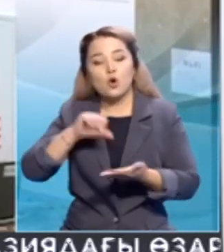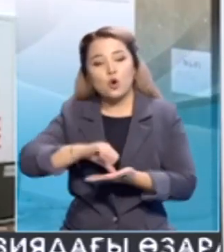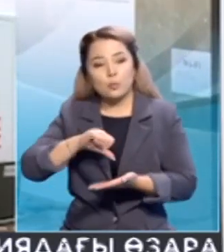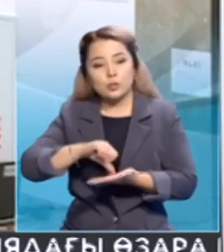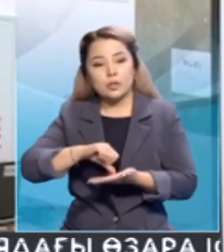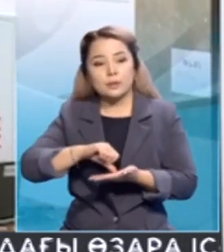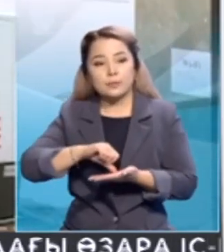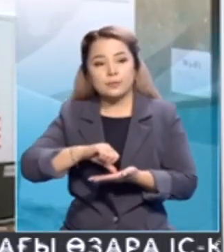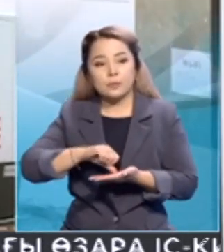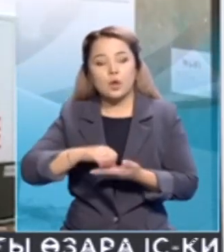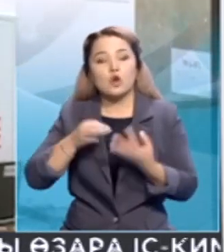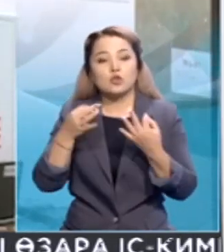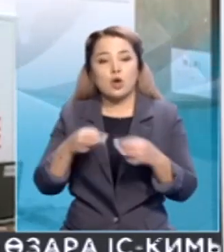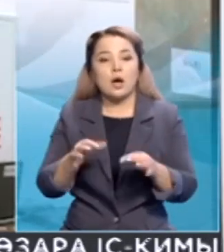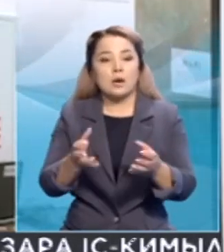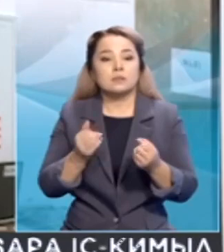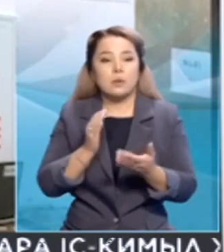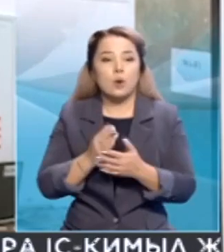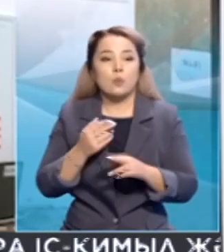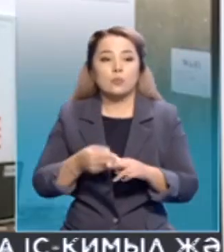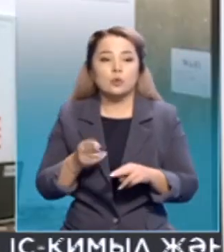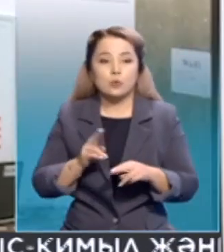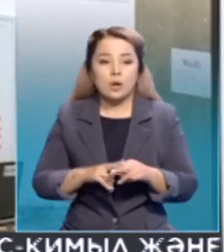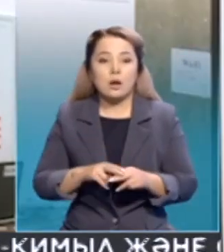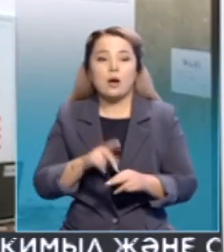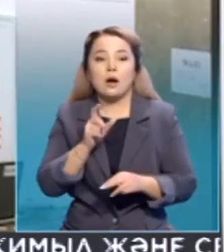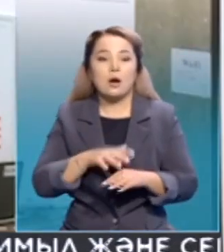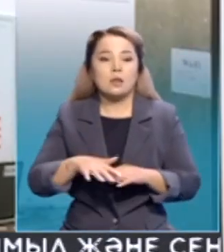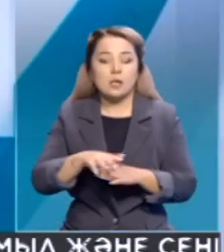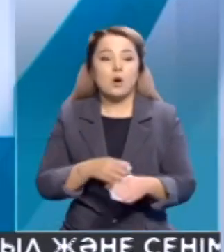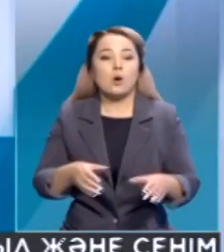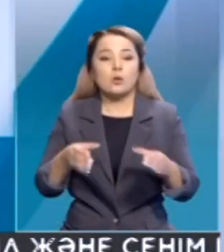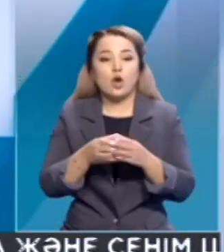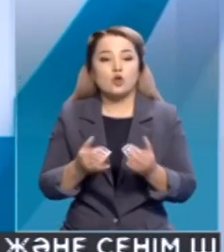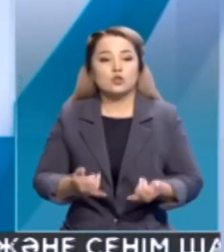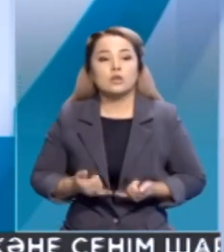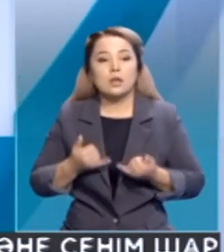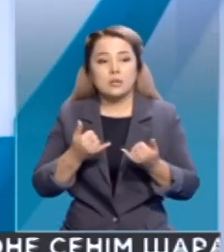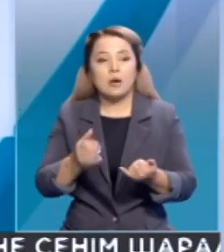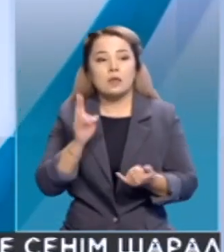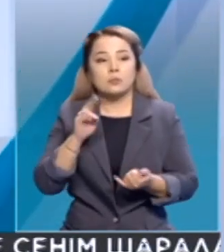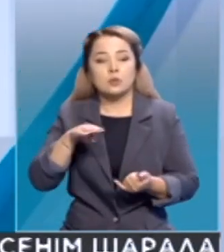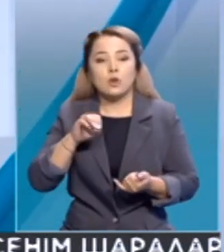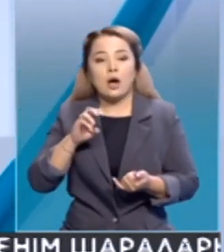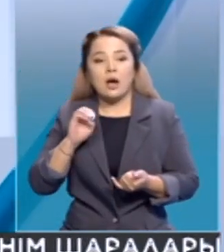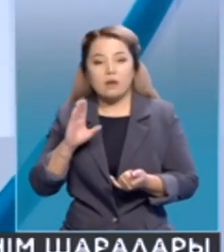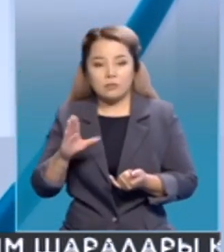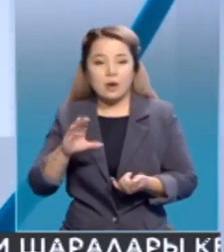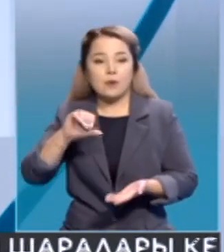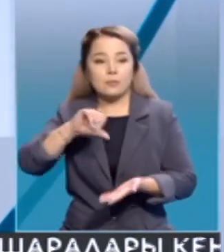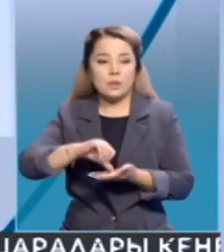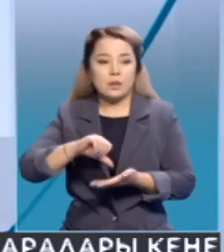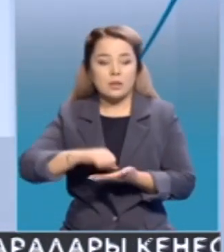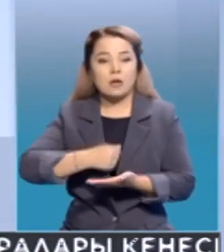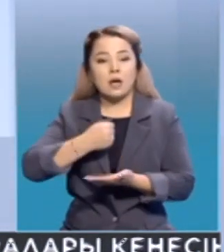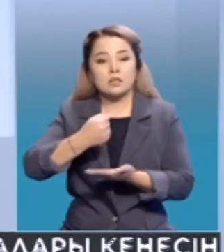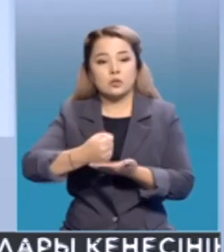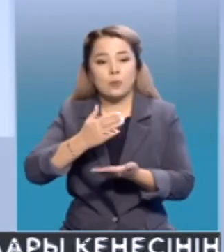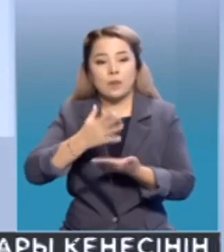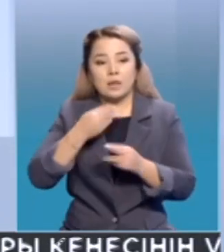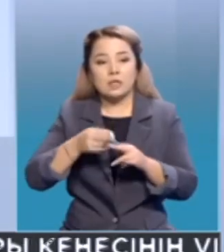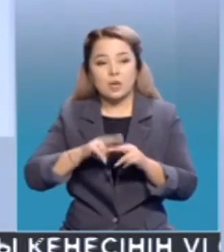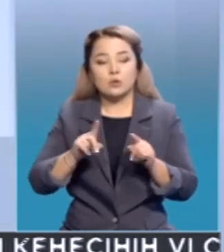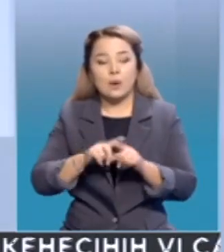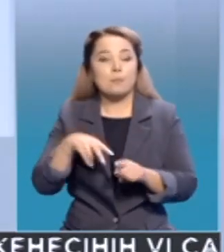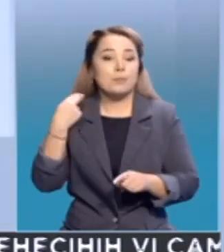үміткер рұқсат алды. Ол халықтық коалиция атынан ұсынылған Қасым Жомарт Тоқаевтың кандидатурасы. Одан